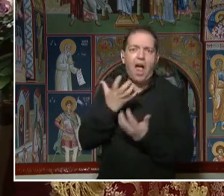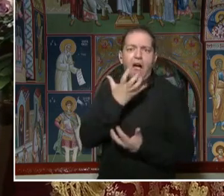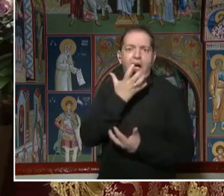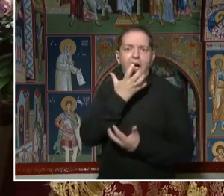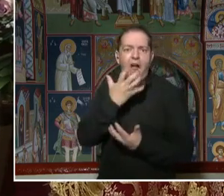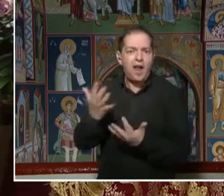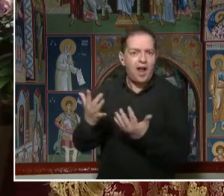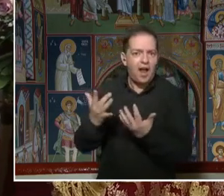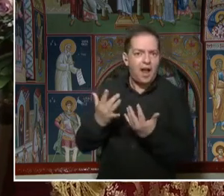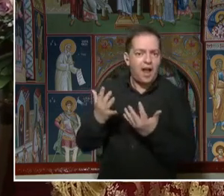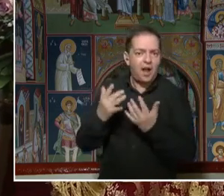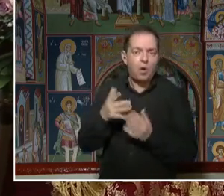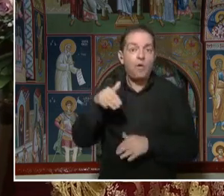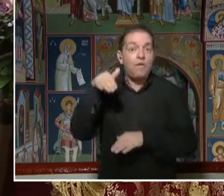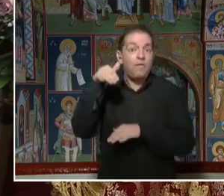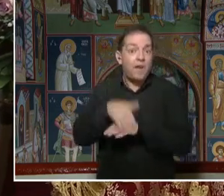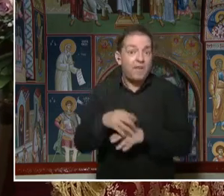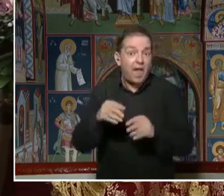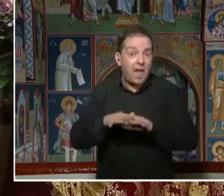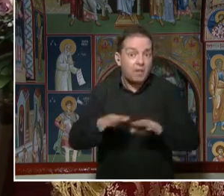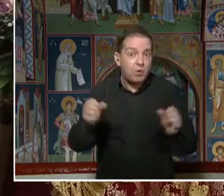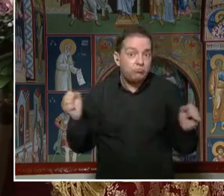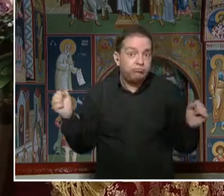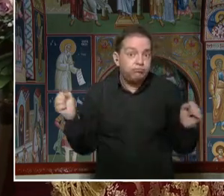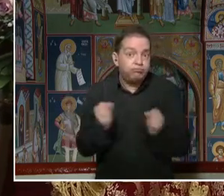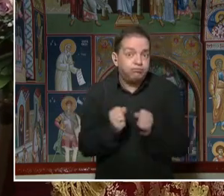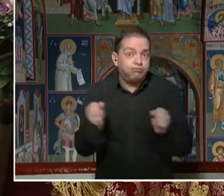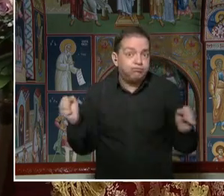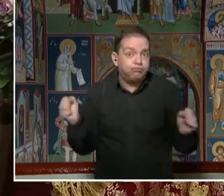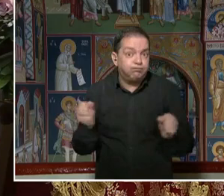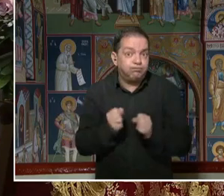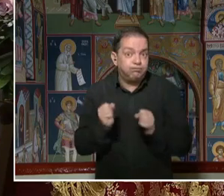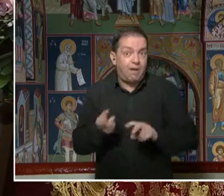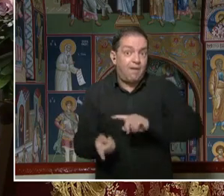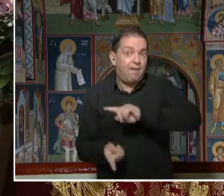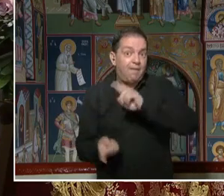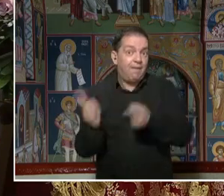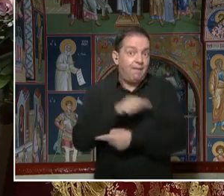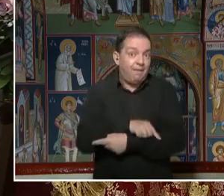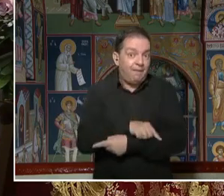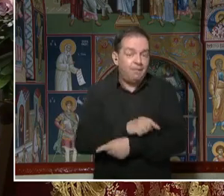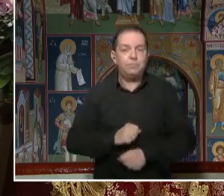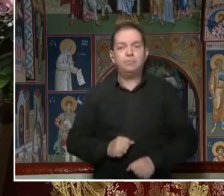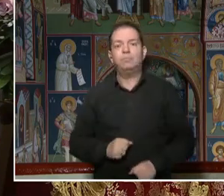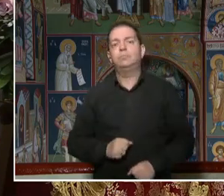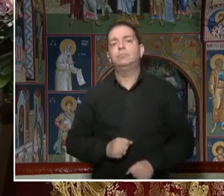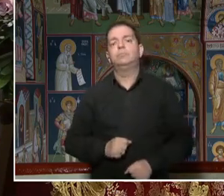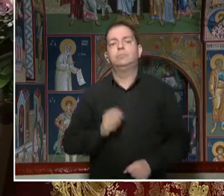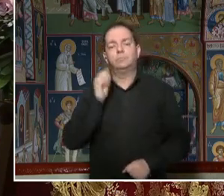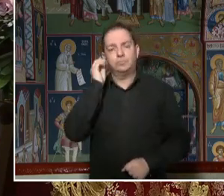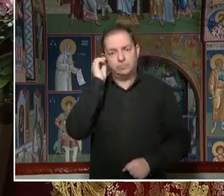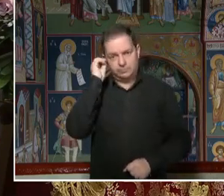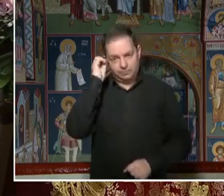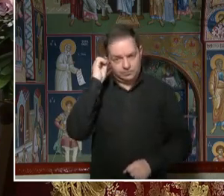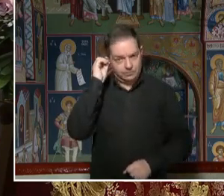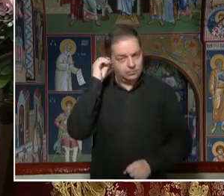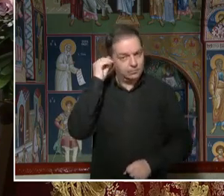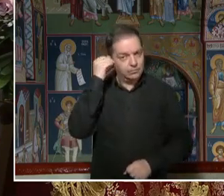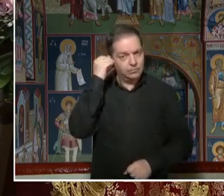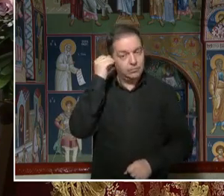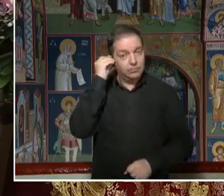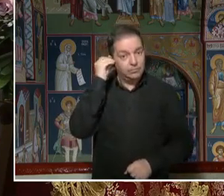δεδομένου ότι το ψύχος στην έρημο γίνεται δρυμή τις νυχτερινές ώρες. Αυτός ο